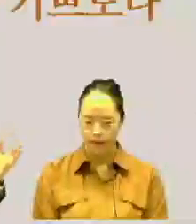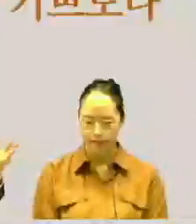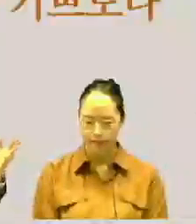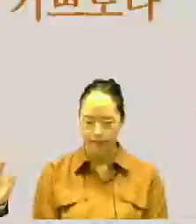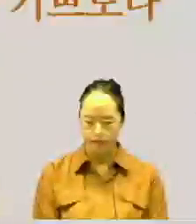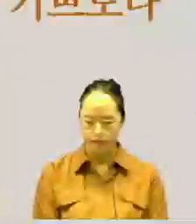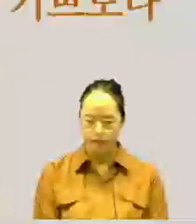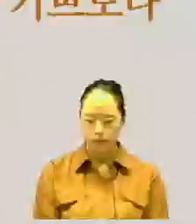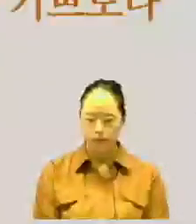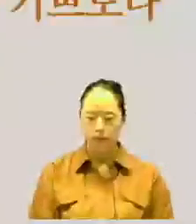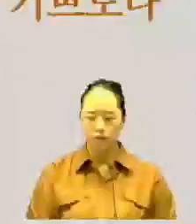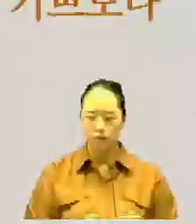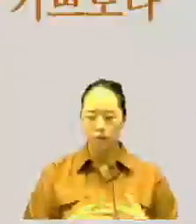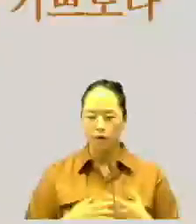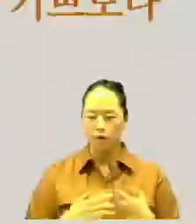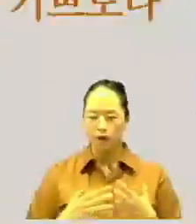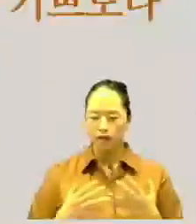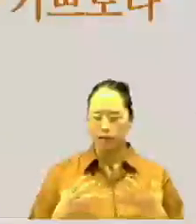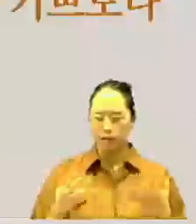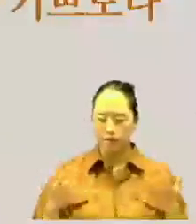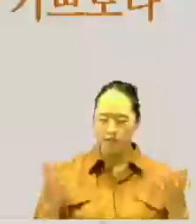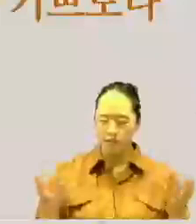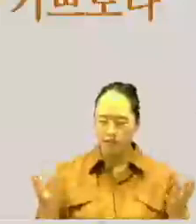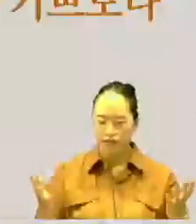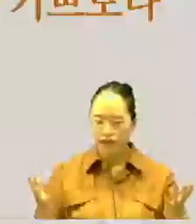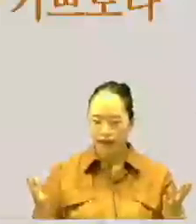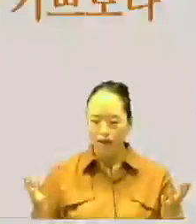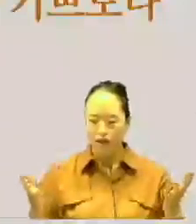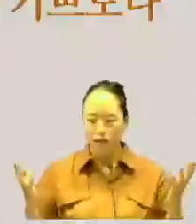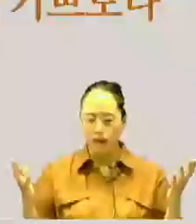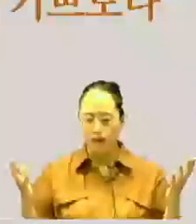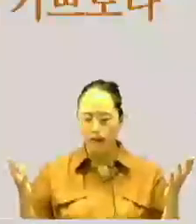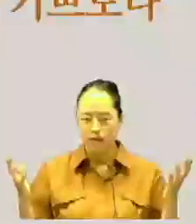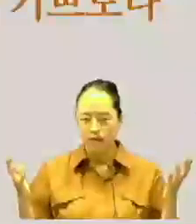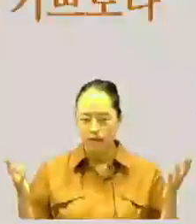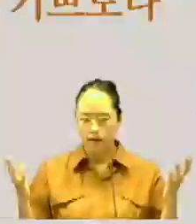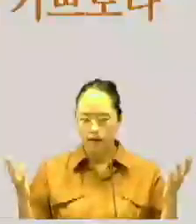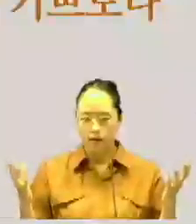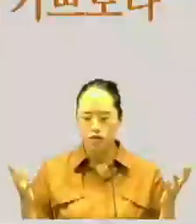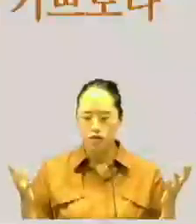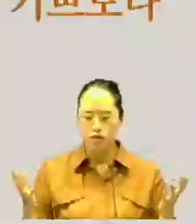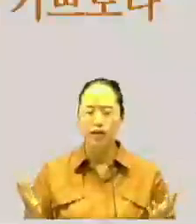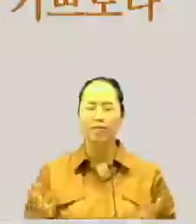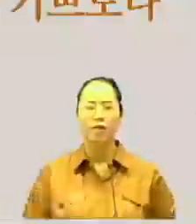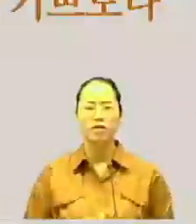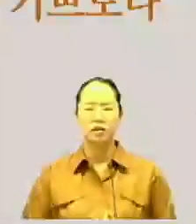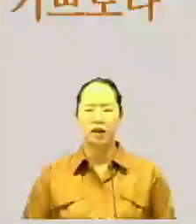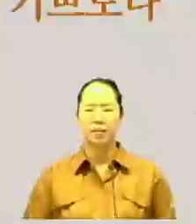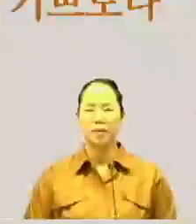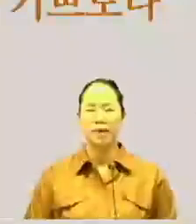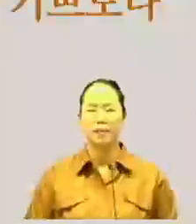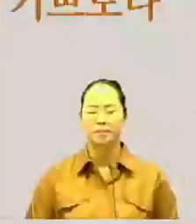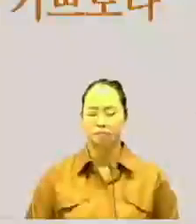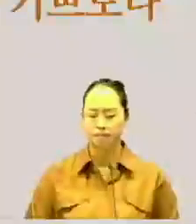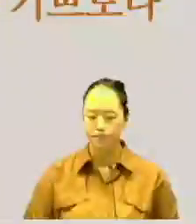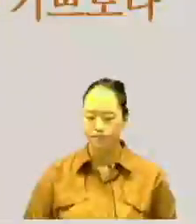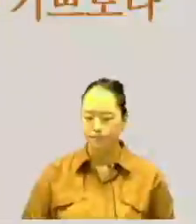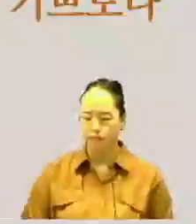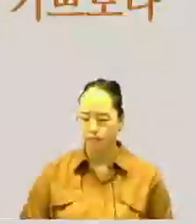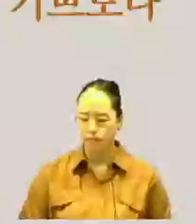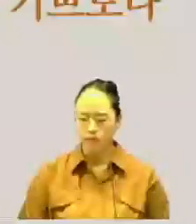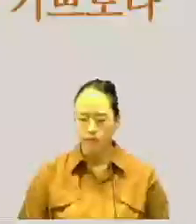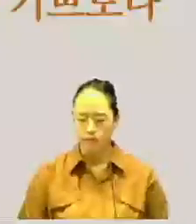的这节经文。当耶和华将那些被掳的带回锡安的时候，我们好像做梦的人。